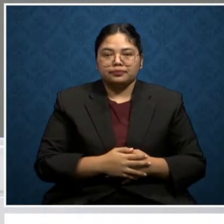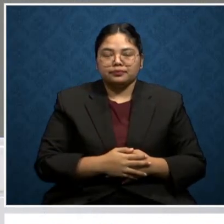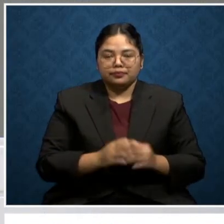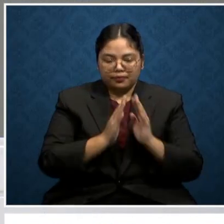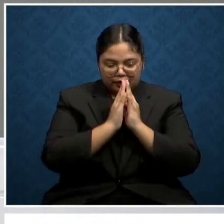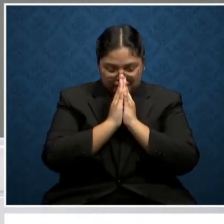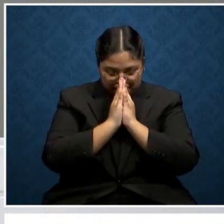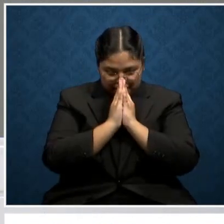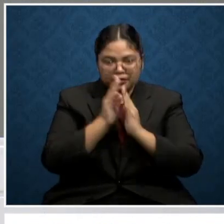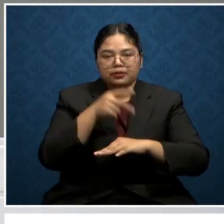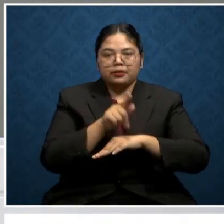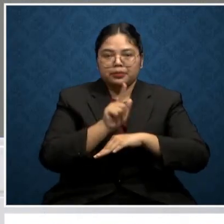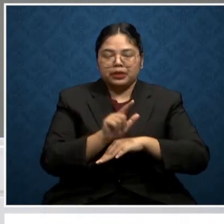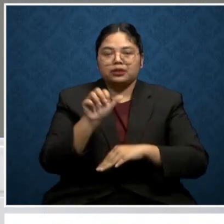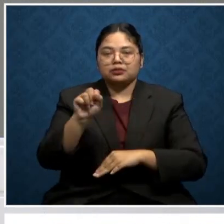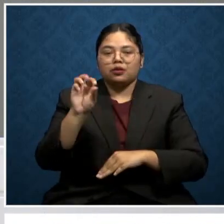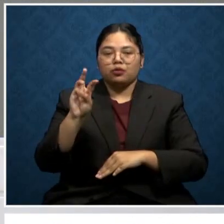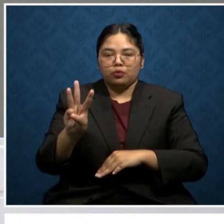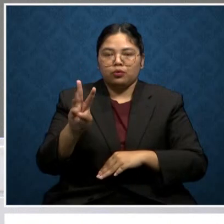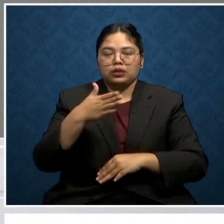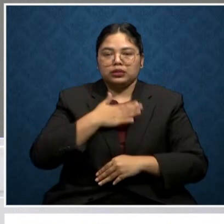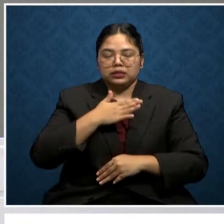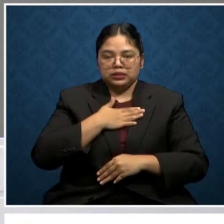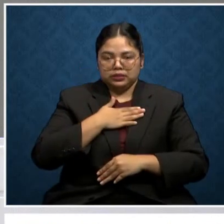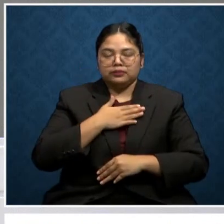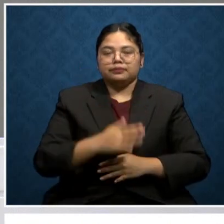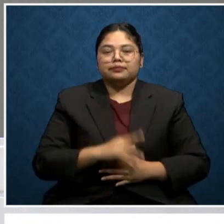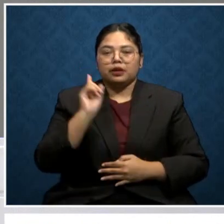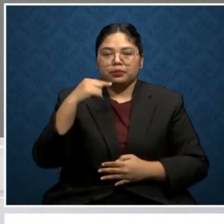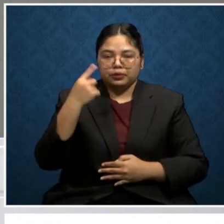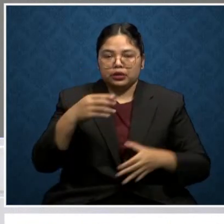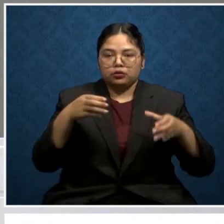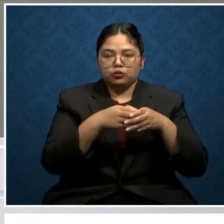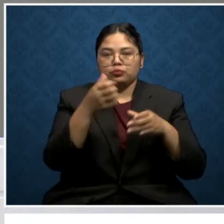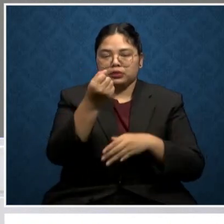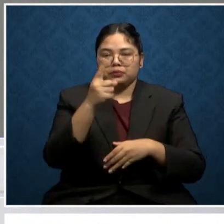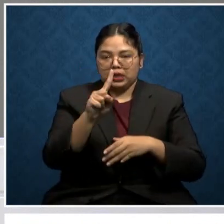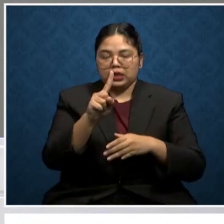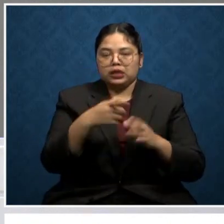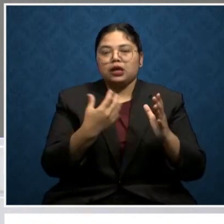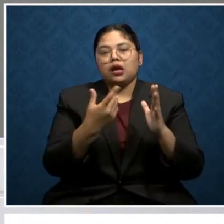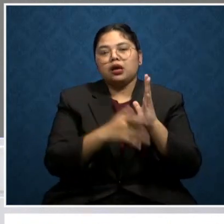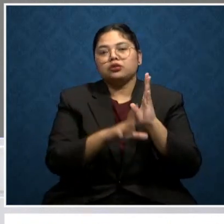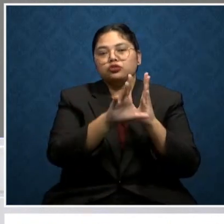กราบเรียนท่านประธานวุฒิสภาที่เคารพดิฉันนางปทุมวงศ์สวัสดิ์กลุ่ม11ชลบุรีเมืองพัทยา